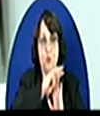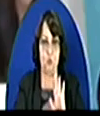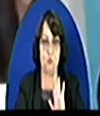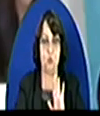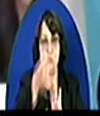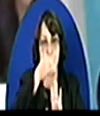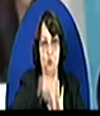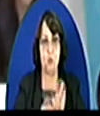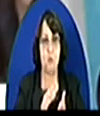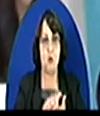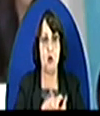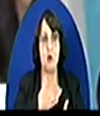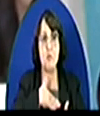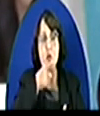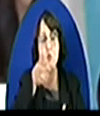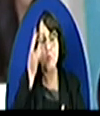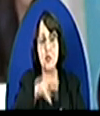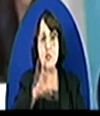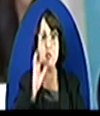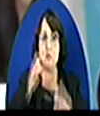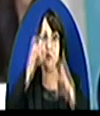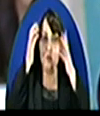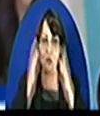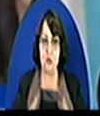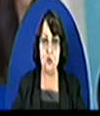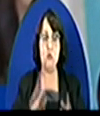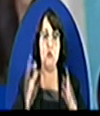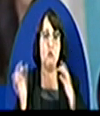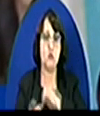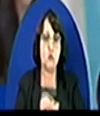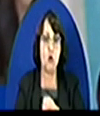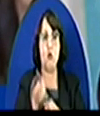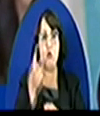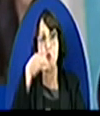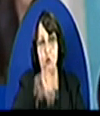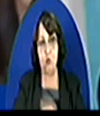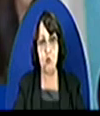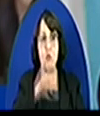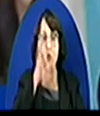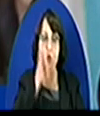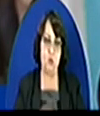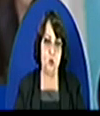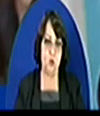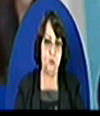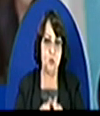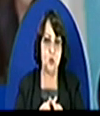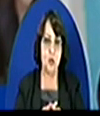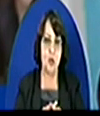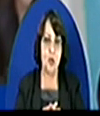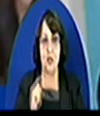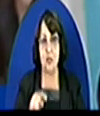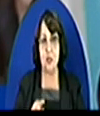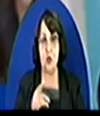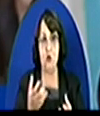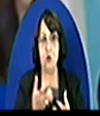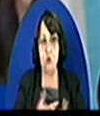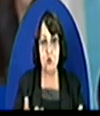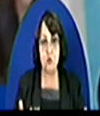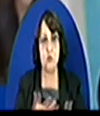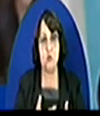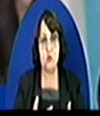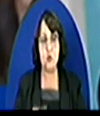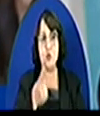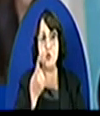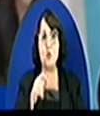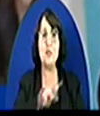байна. Эрүүл мэндийн салбар анхаарч энд онцгой хөрөнгө оруулалтыг нэмж яваа. Энд дээр олон олон